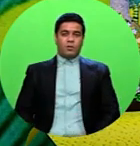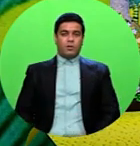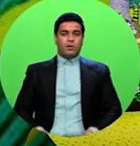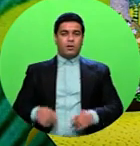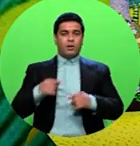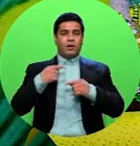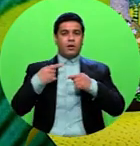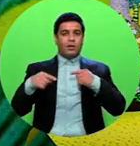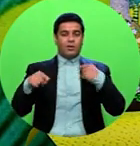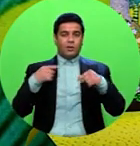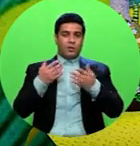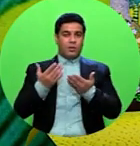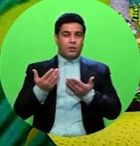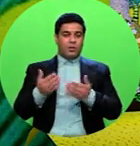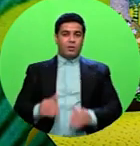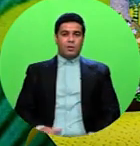Различные лоскуты,